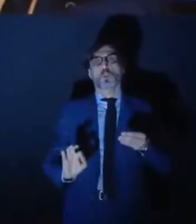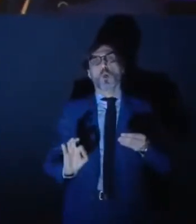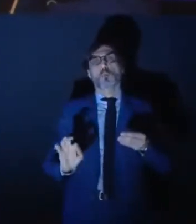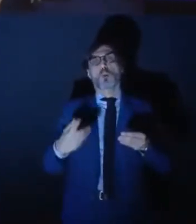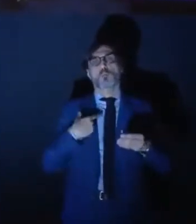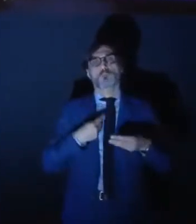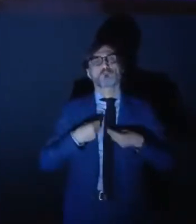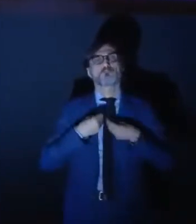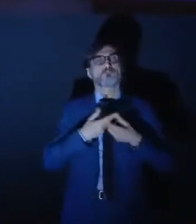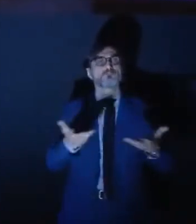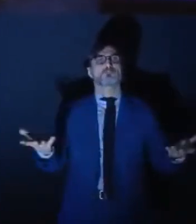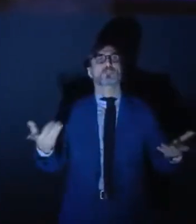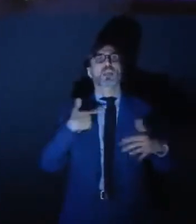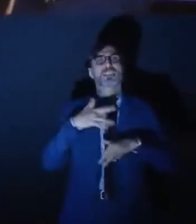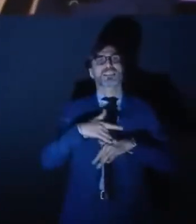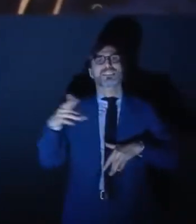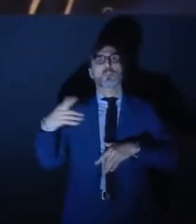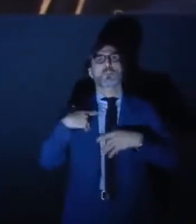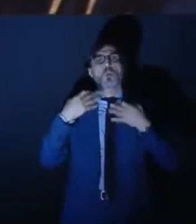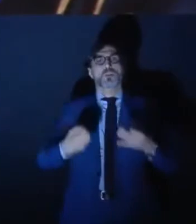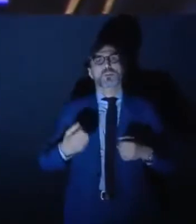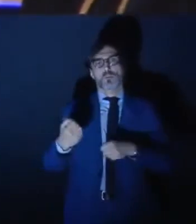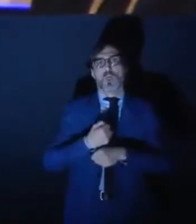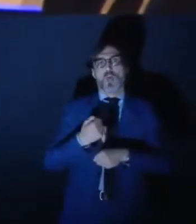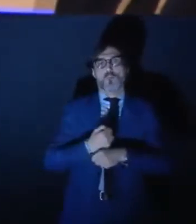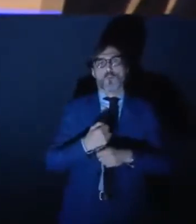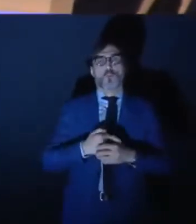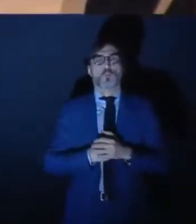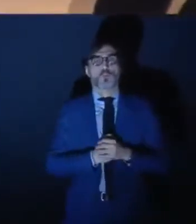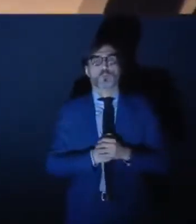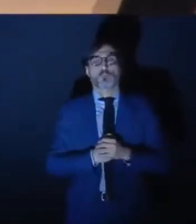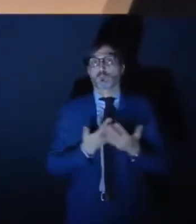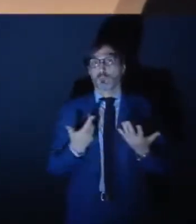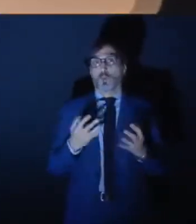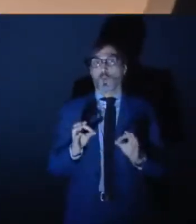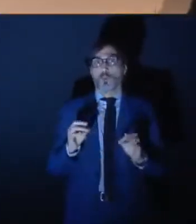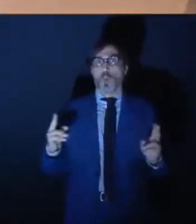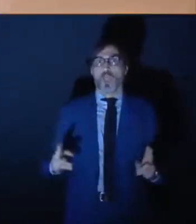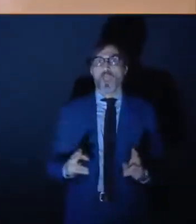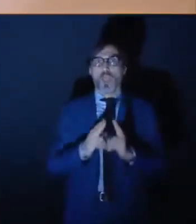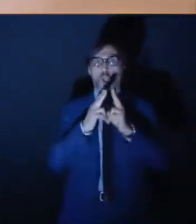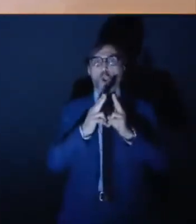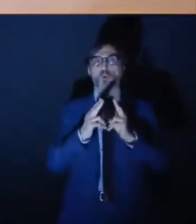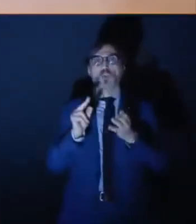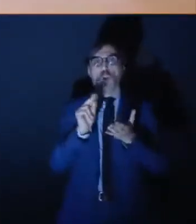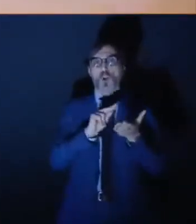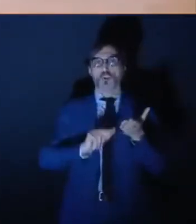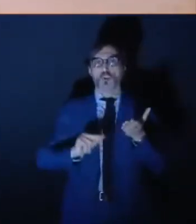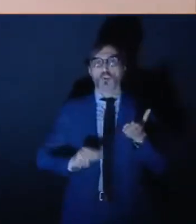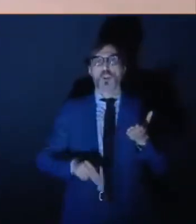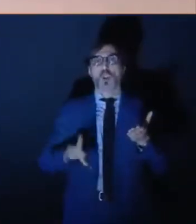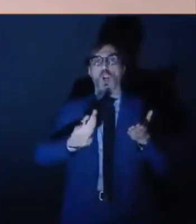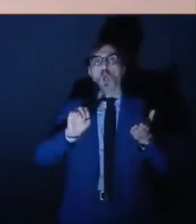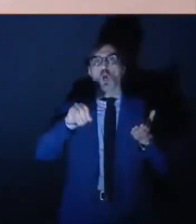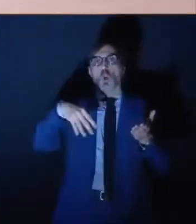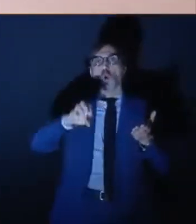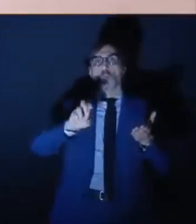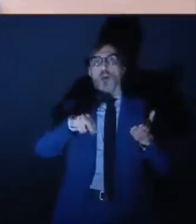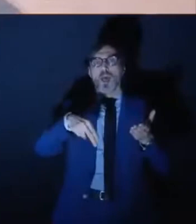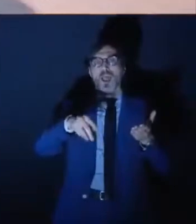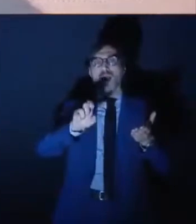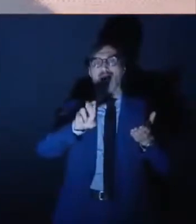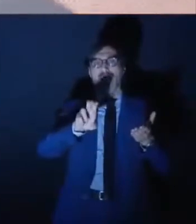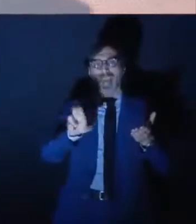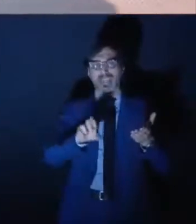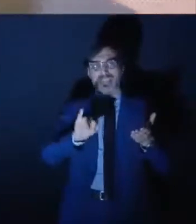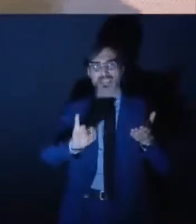sensibilizzare sulla tematica della sicurezza del lavoro e tramite l'incontro con lo sceneggiatore claudio romanazzi che ringrazio